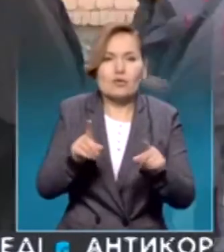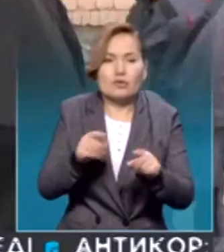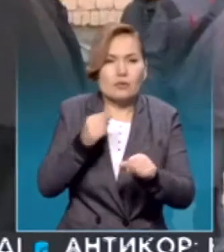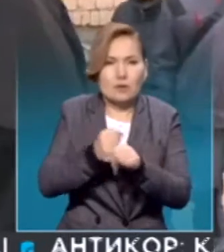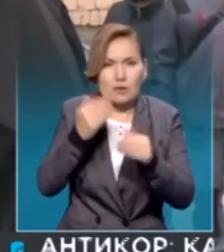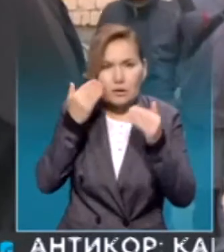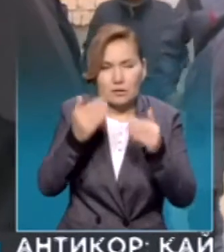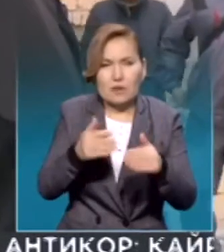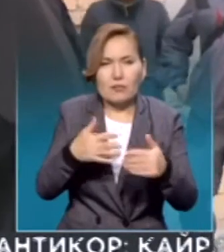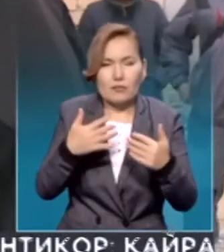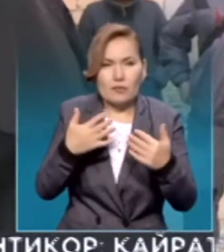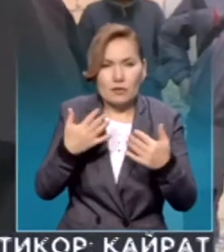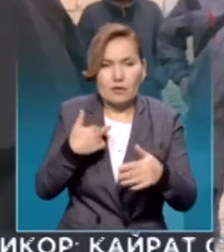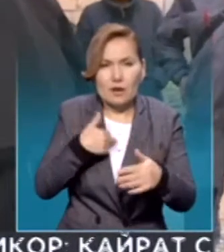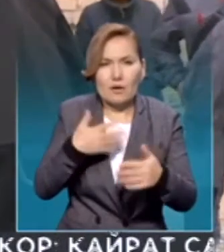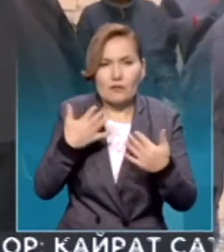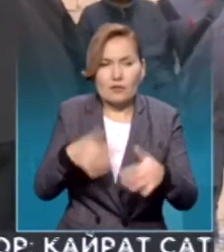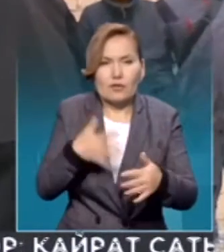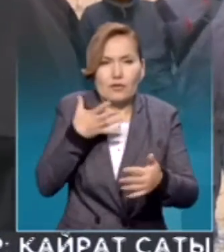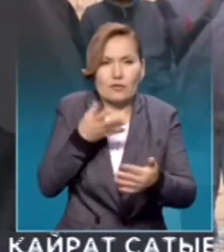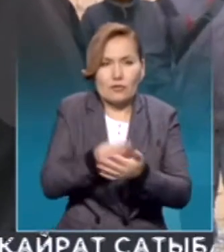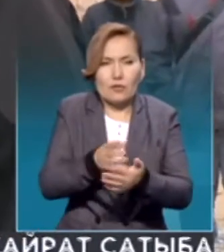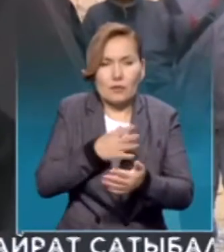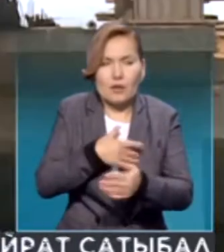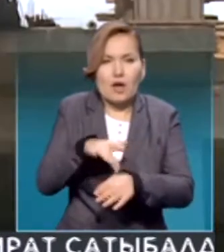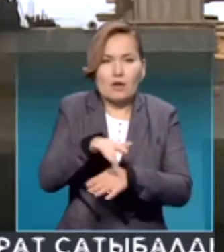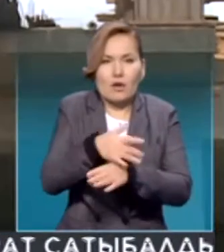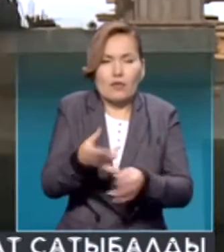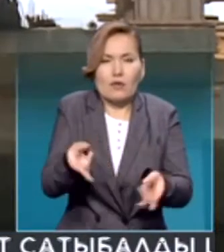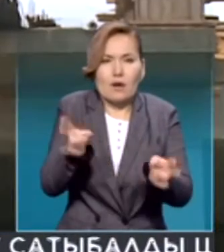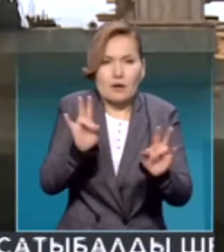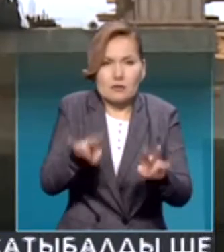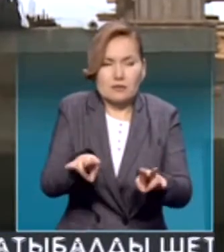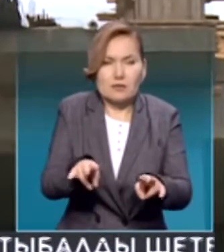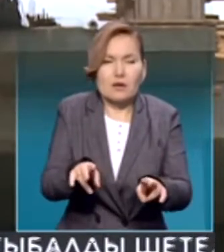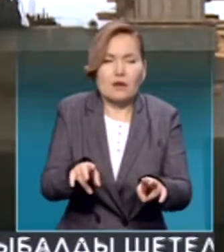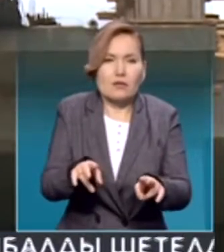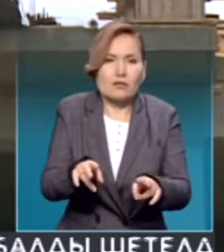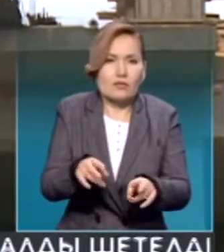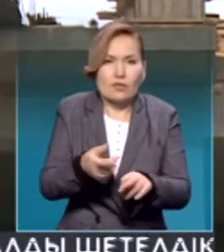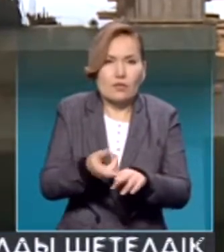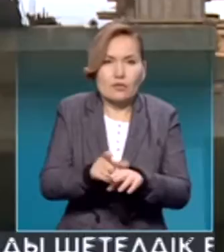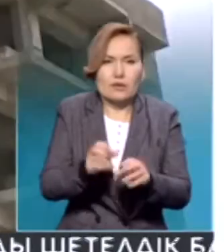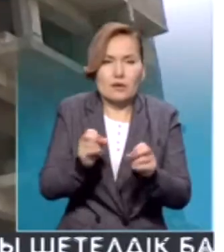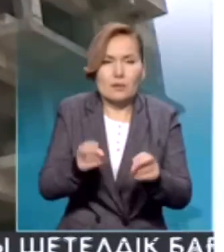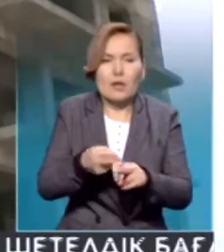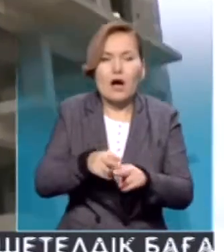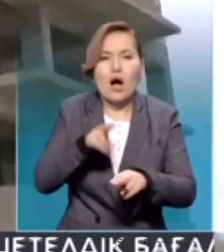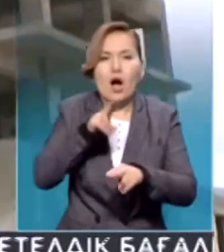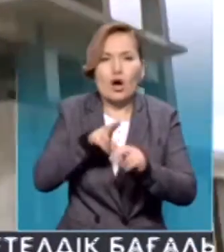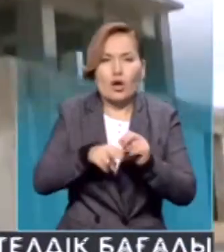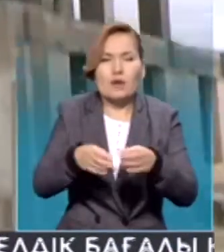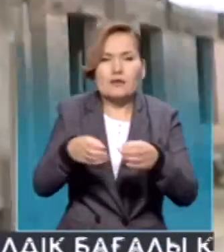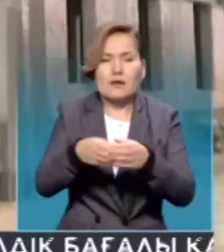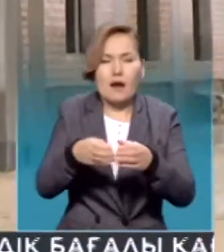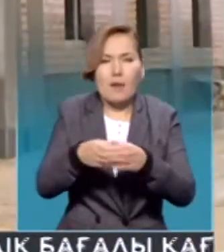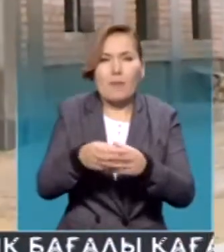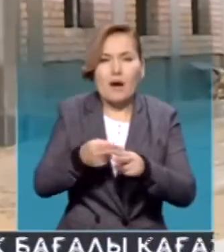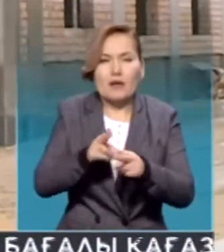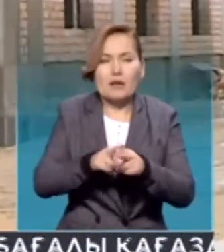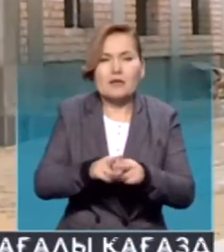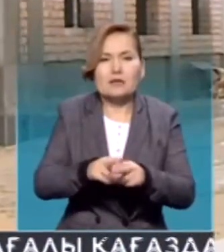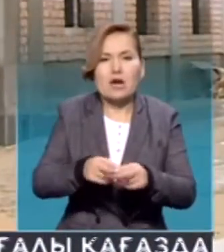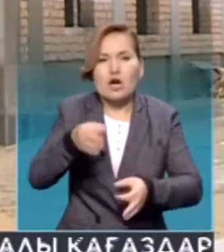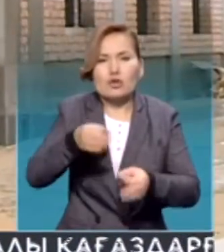атыр. Бизге анык жообун берсин, биз эми далада калмайк. Курулуш компаниясы сот чечими менен келишпей каршы шагым